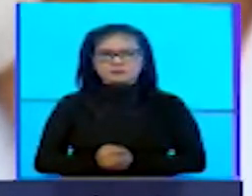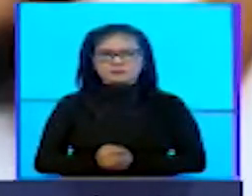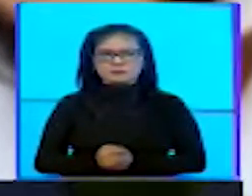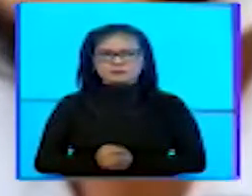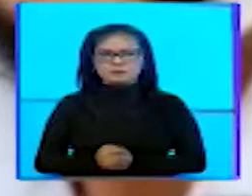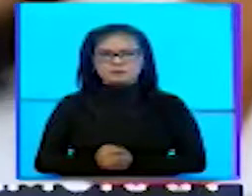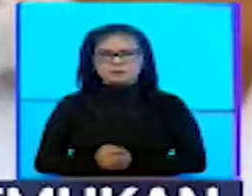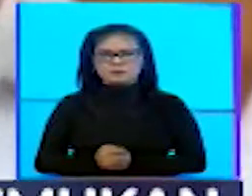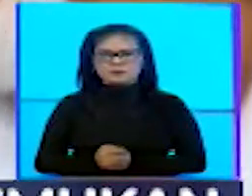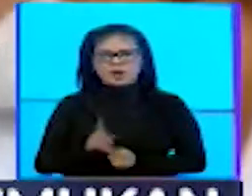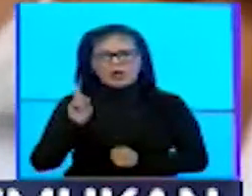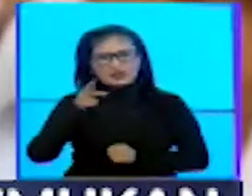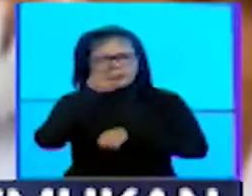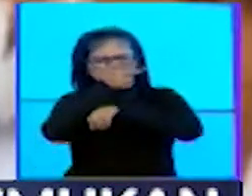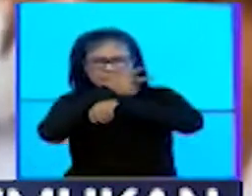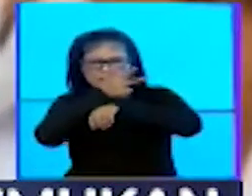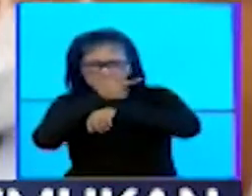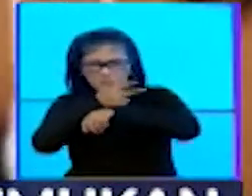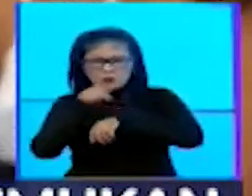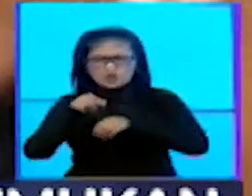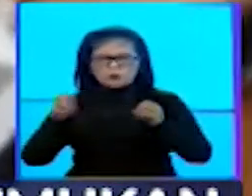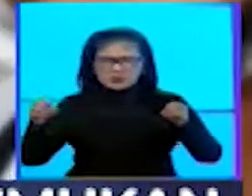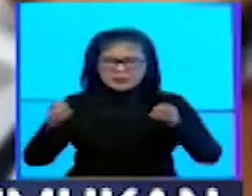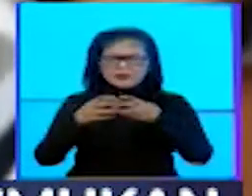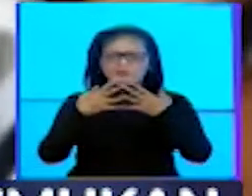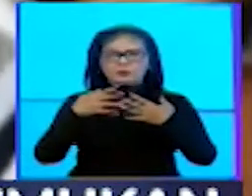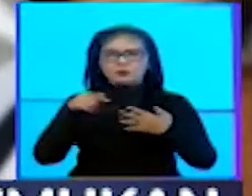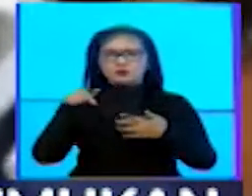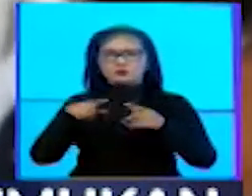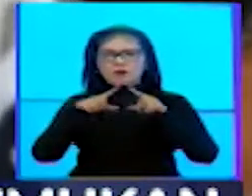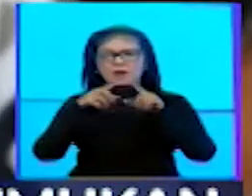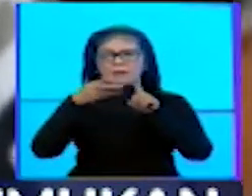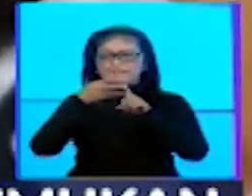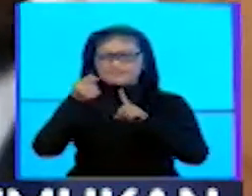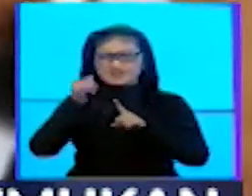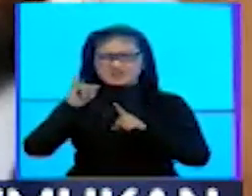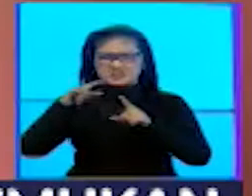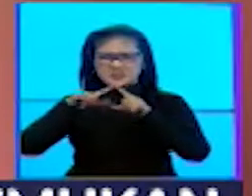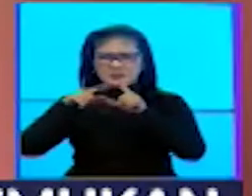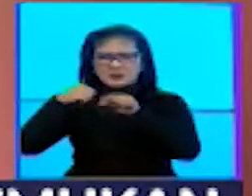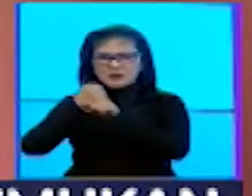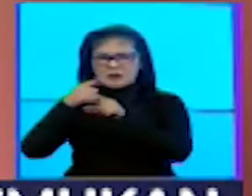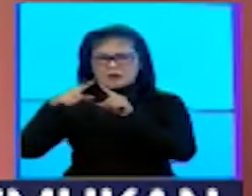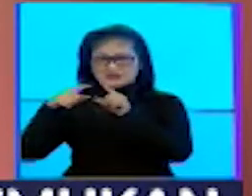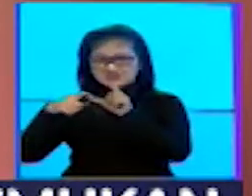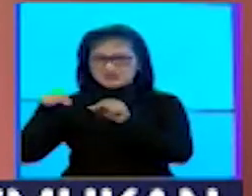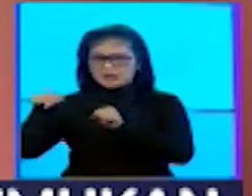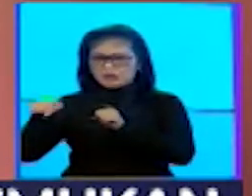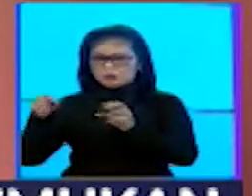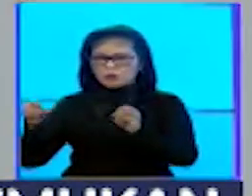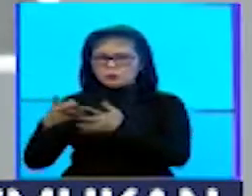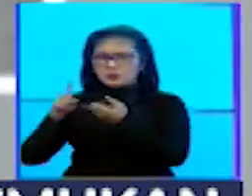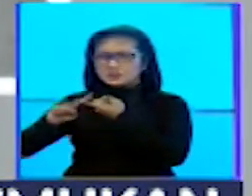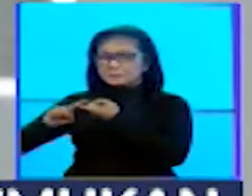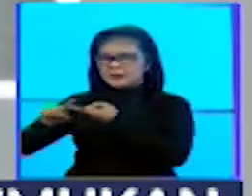Rekaman video ditemukannya Ajun Brigadir Polisi Abrib AS oleh rekan seangkatannya viral. Abrib AS ditemukan di